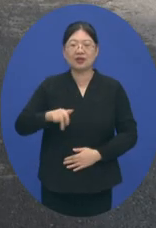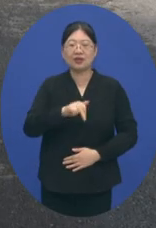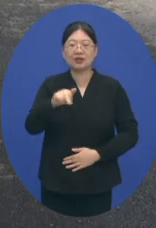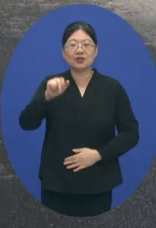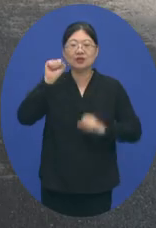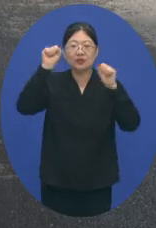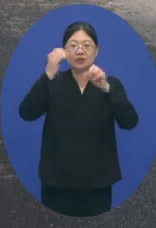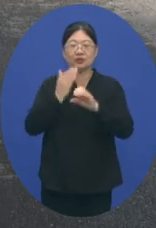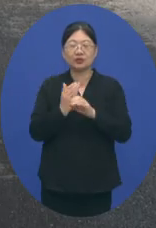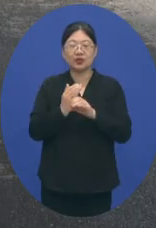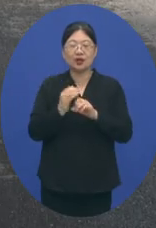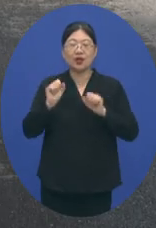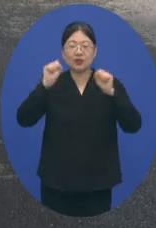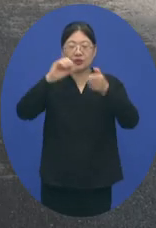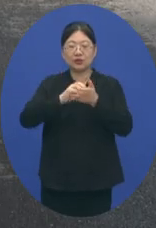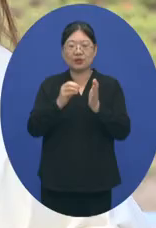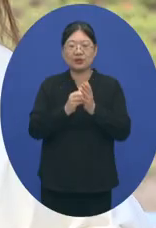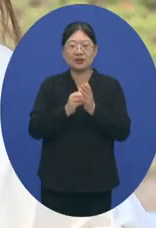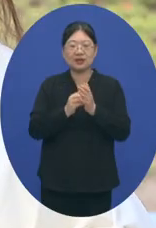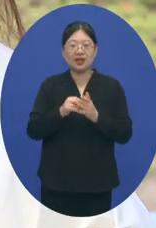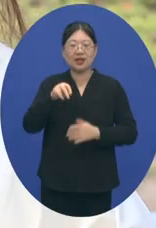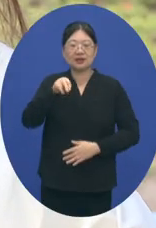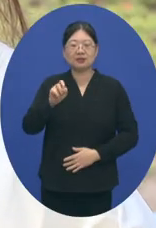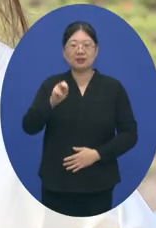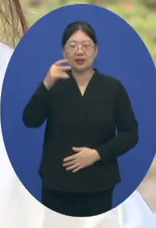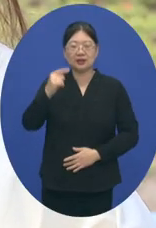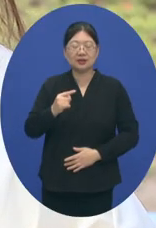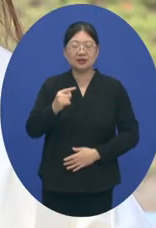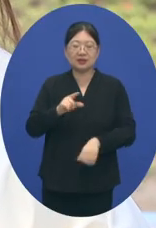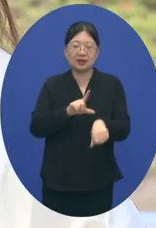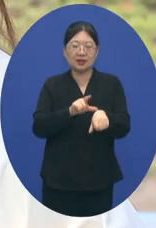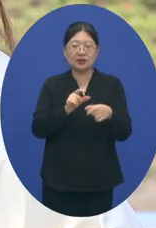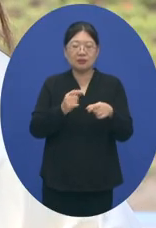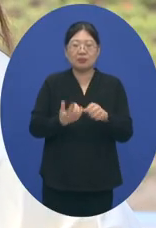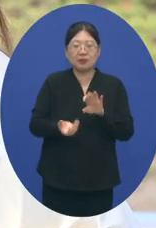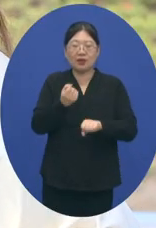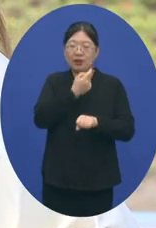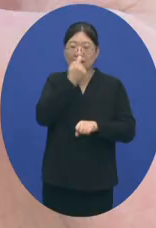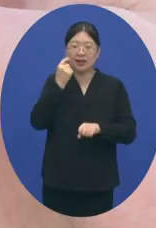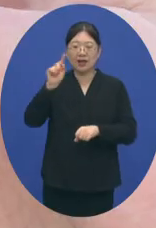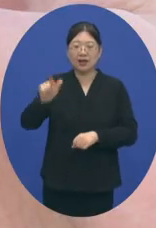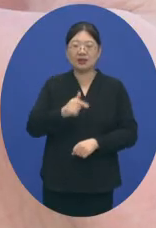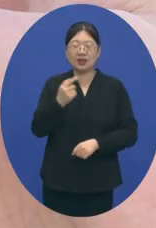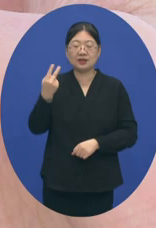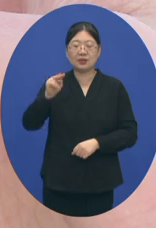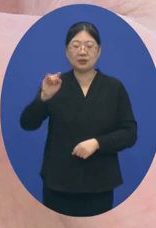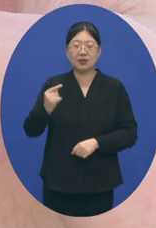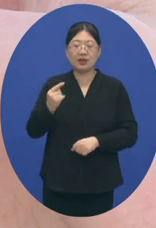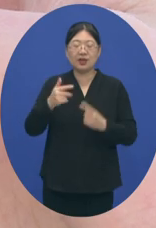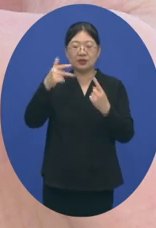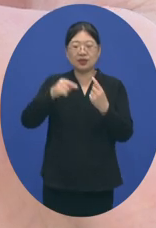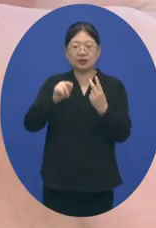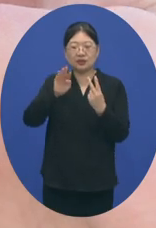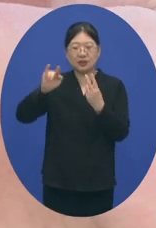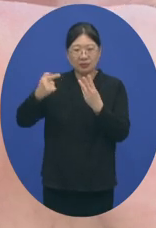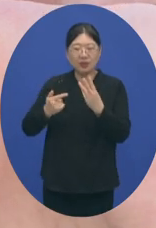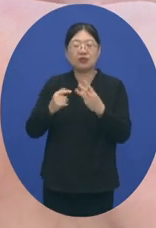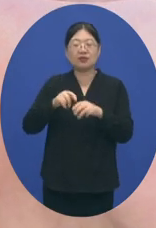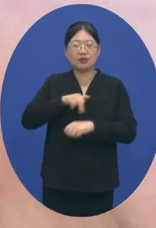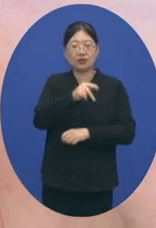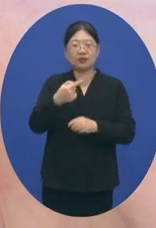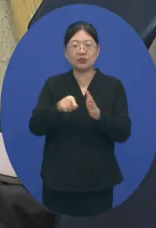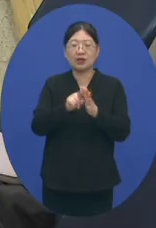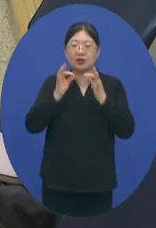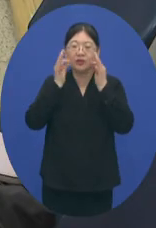있습니다. 운동량은 스마트워치를 통해 바로 확인할 수 있는데 하루에 2,000보씩, 일주일에 두세 번을 걷기 위해서